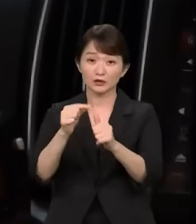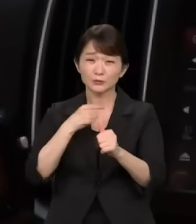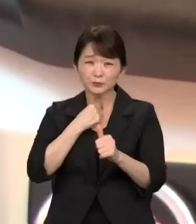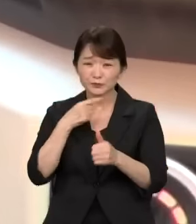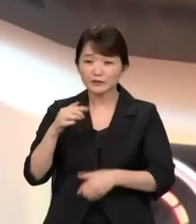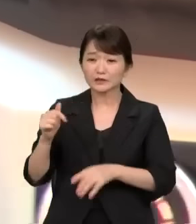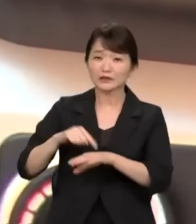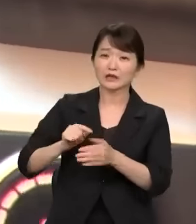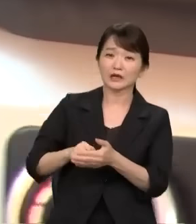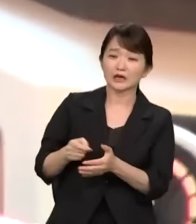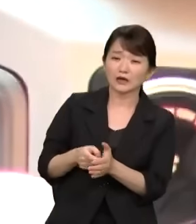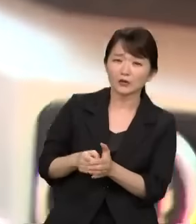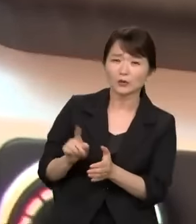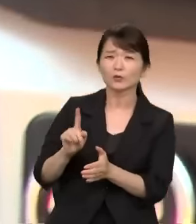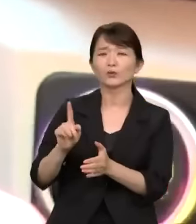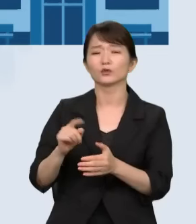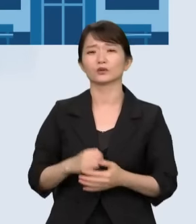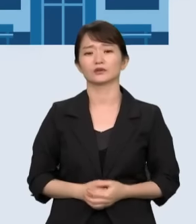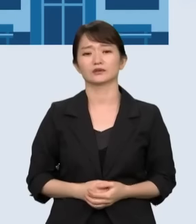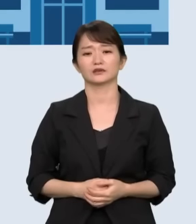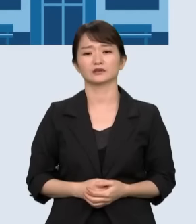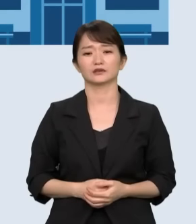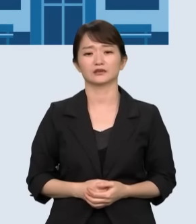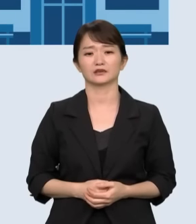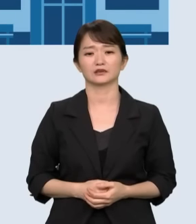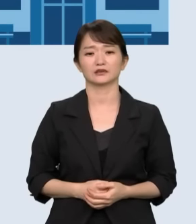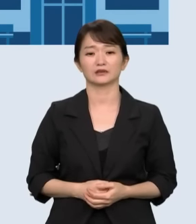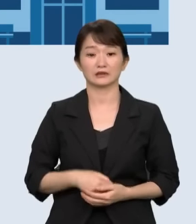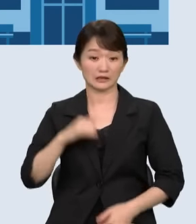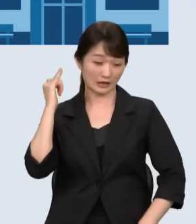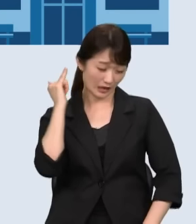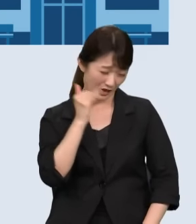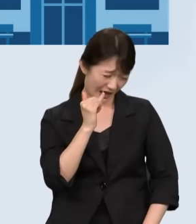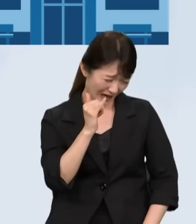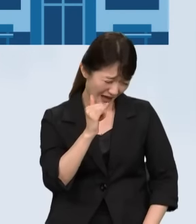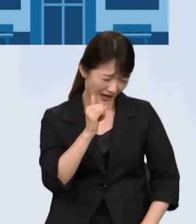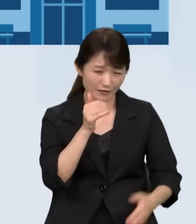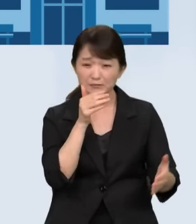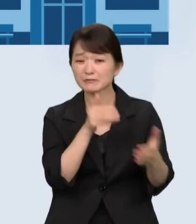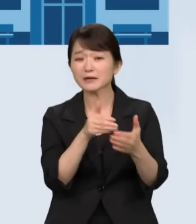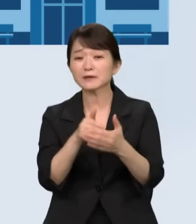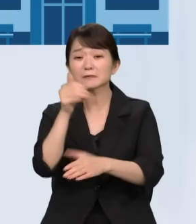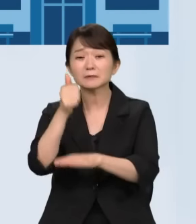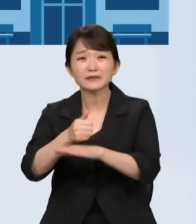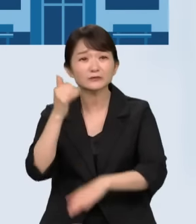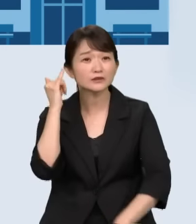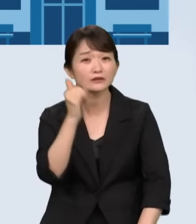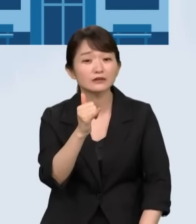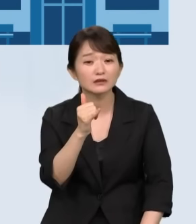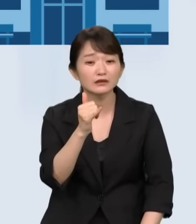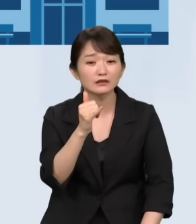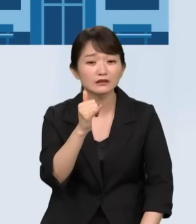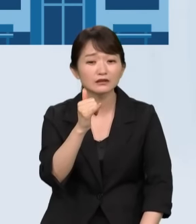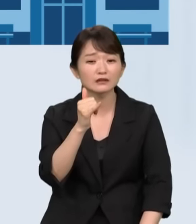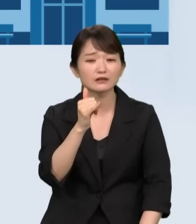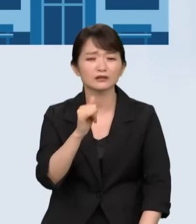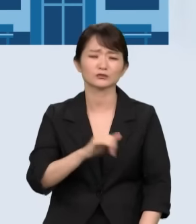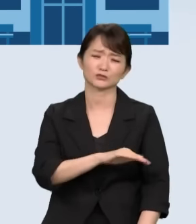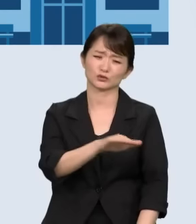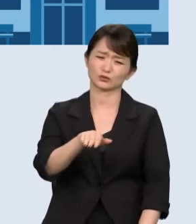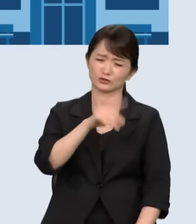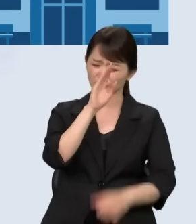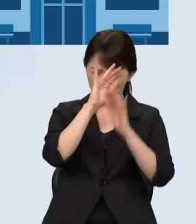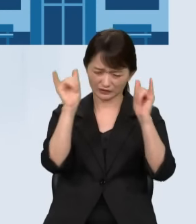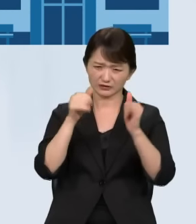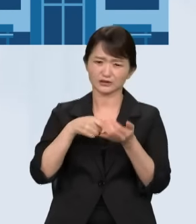목소리는 절박했습니다. 다 전화해, 다 만든다고 해서 저희 마지막으로 전화드린 건데 이거. 네, 근데 어쨌든 저희도